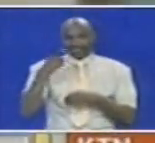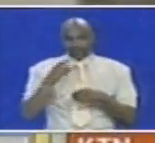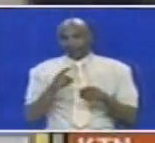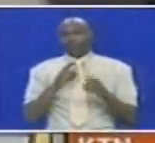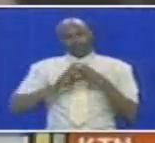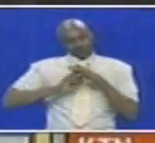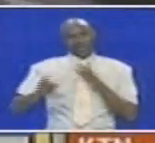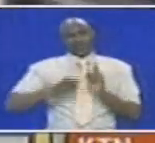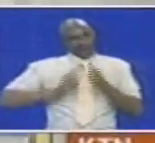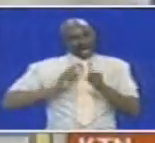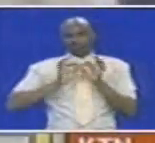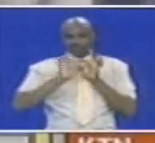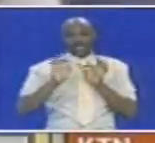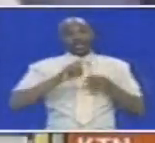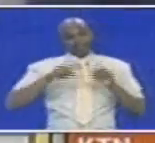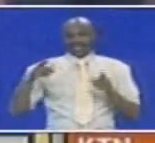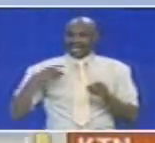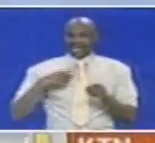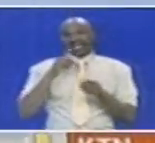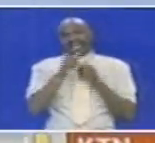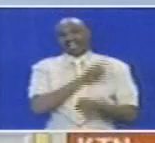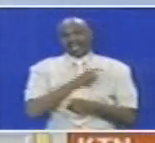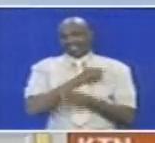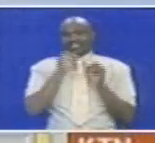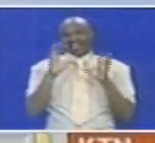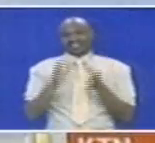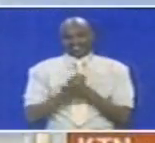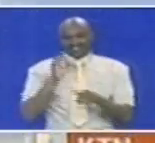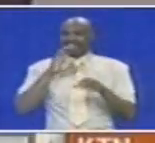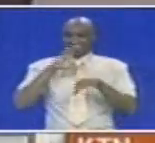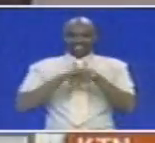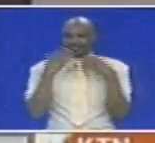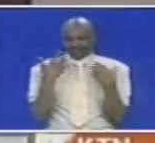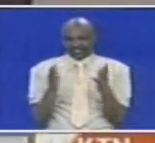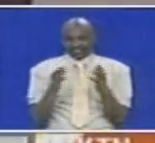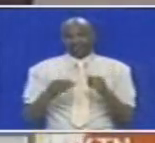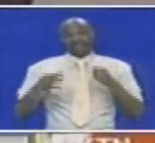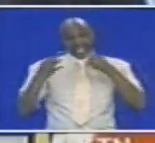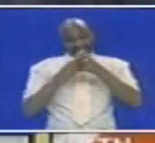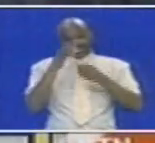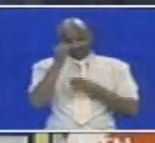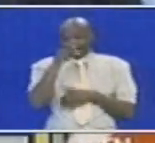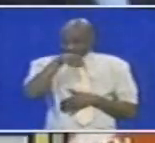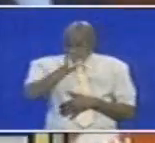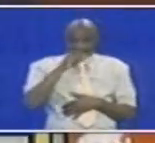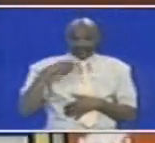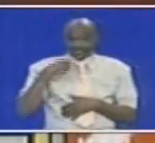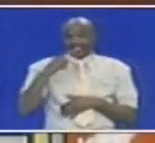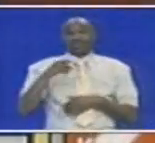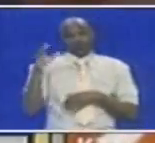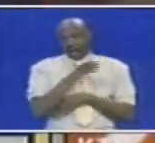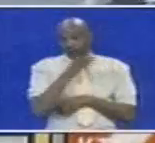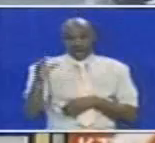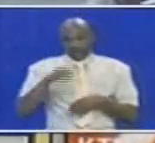ni kuni, lakini hawa hawakubahatika. Washukiwa hao 85 waliokamatwa kwa madai ya kulewa